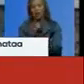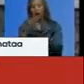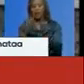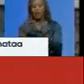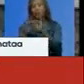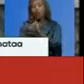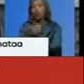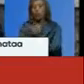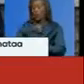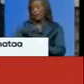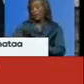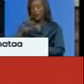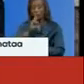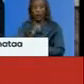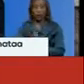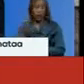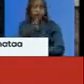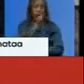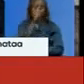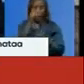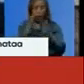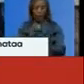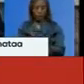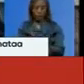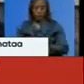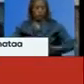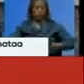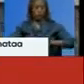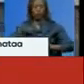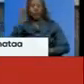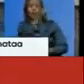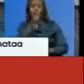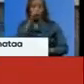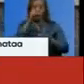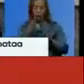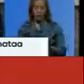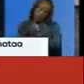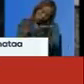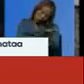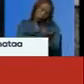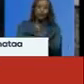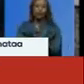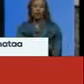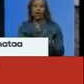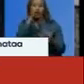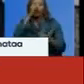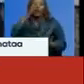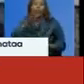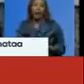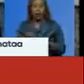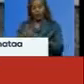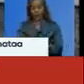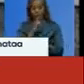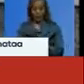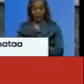ሆኖ ታገኙታላችሁ። ኢትዮጵያውያን ስንኖር ኢትዮጵያዊ፣ ስንሞት ደግሞ ኢትዮጵያ